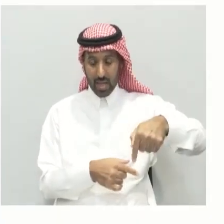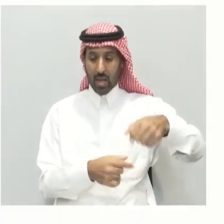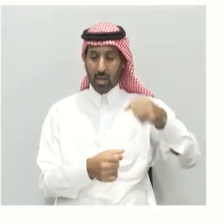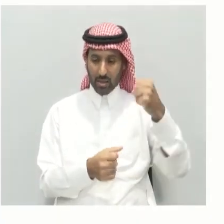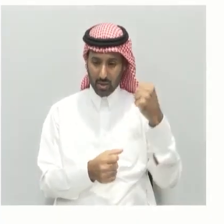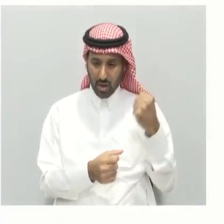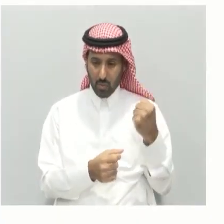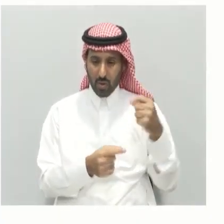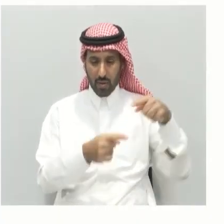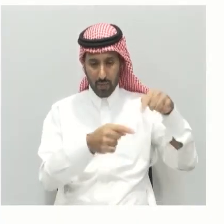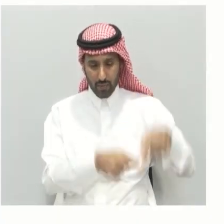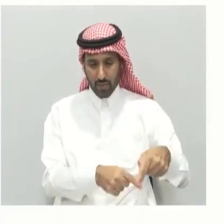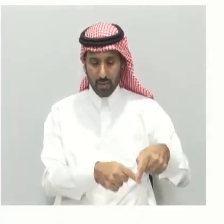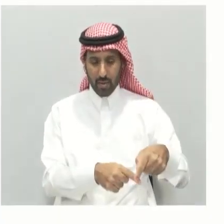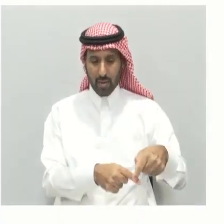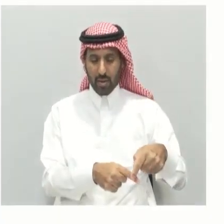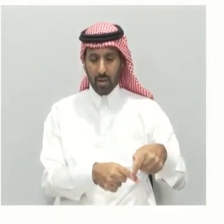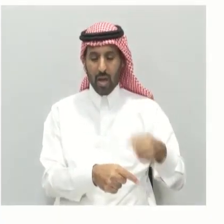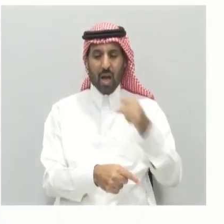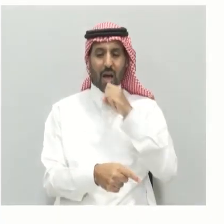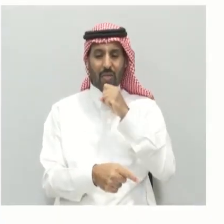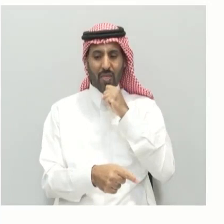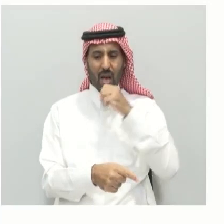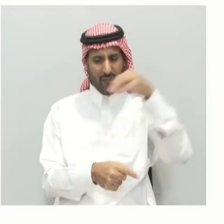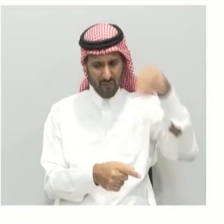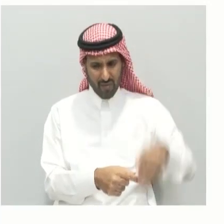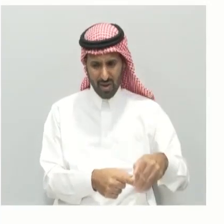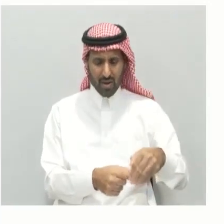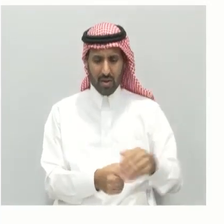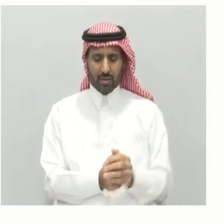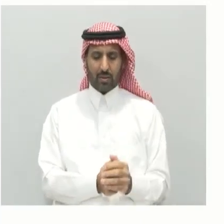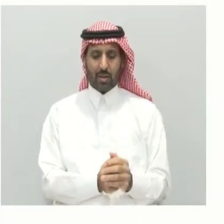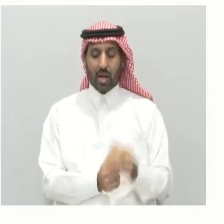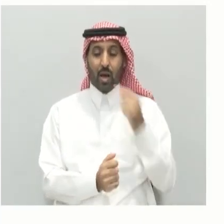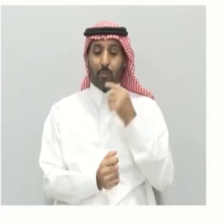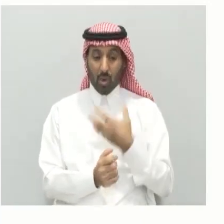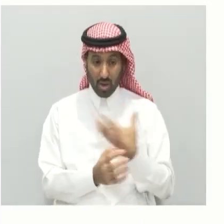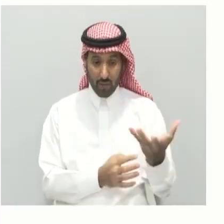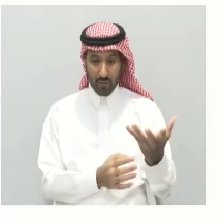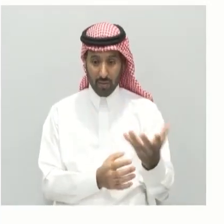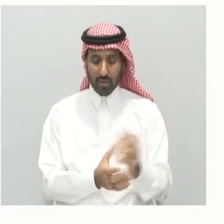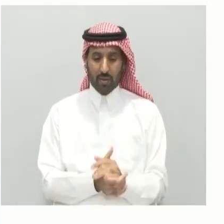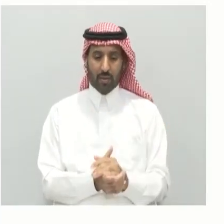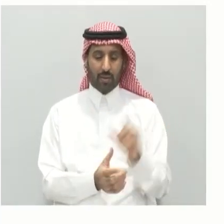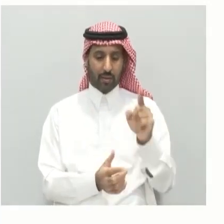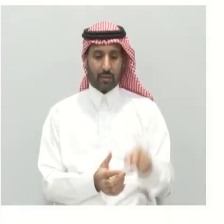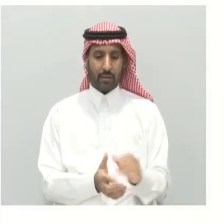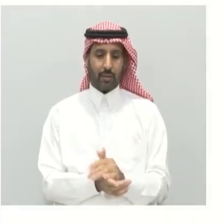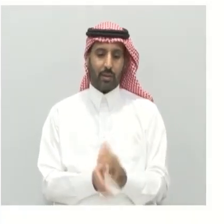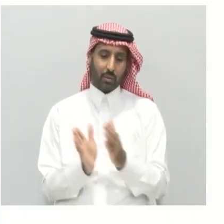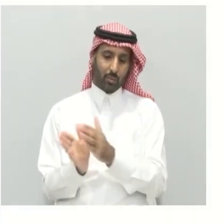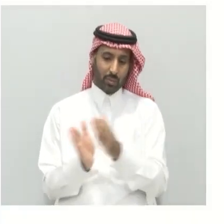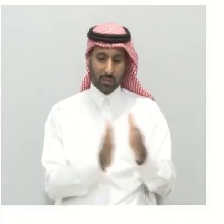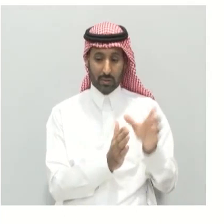السيزيوم هو اقل او اقوى عامل مختزل في مين في هذا